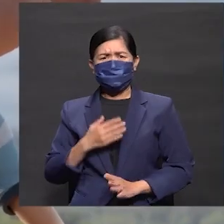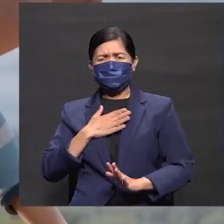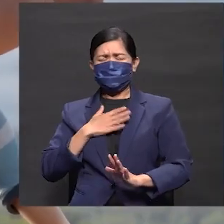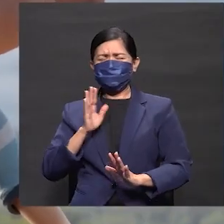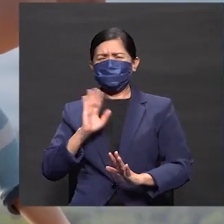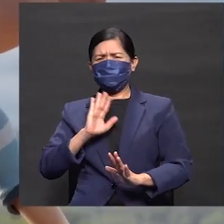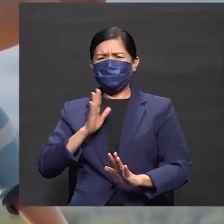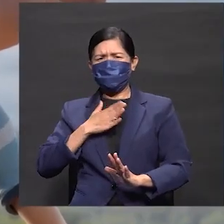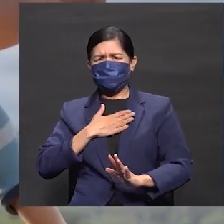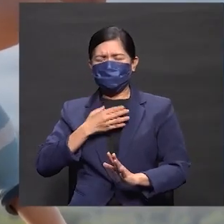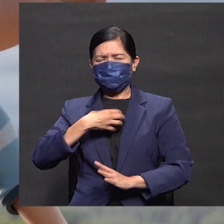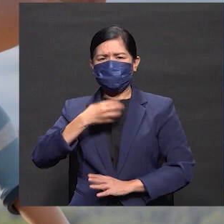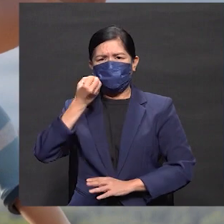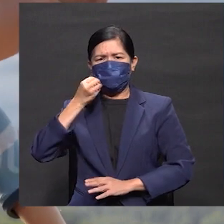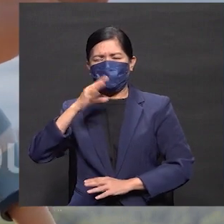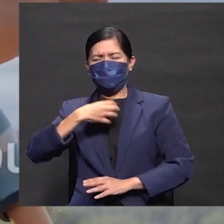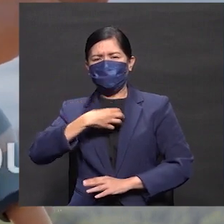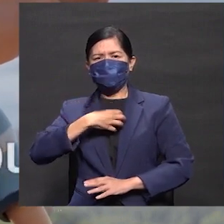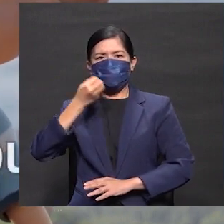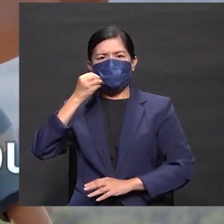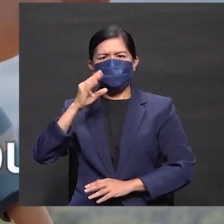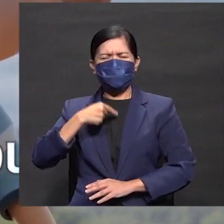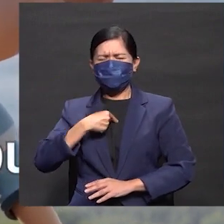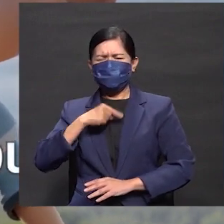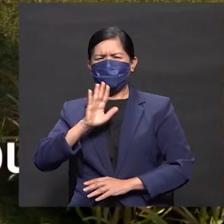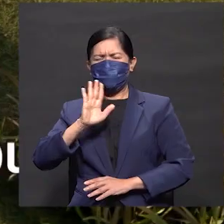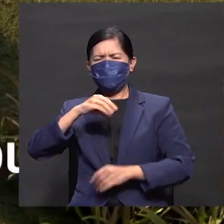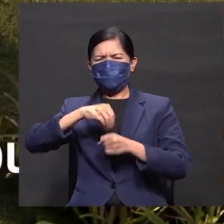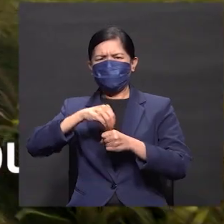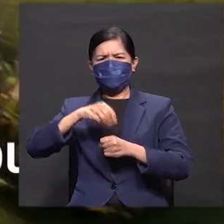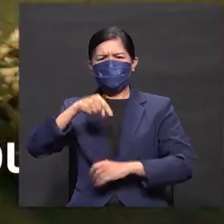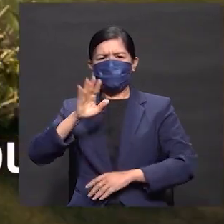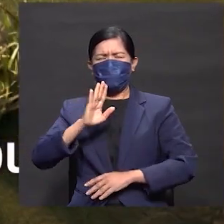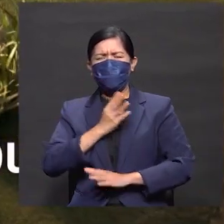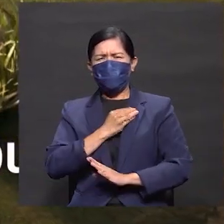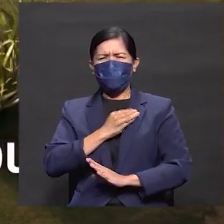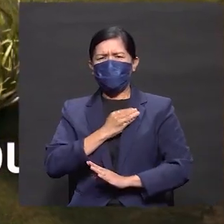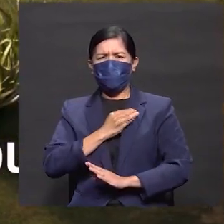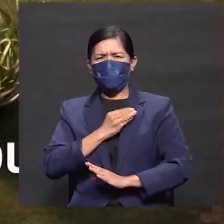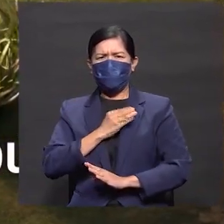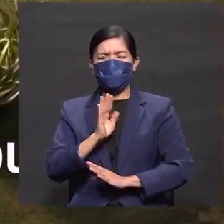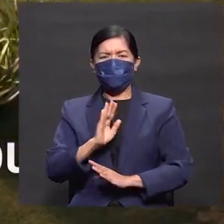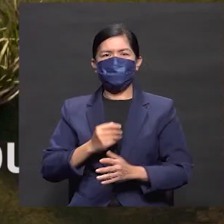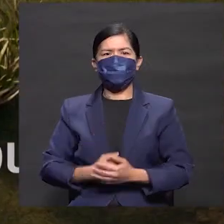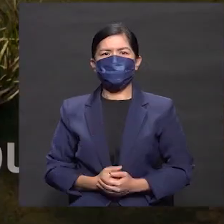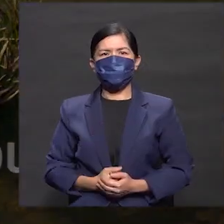ไม่ฉันอยากกลับโลกอนาคตแล้วฉันไม่อยากอยู่ที่นี่แล้วฉันกลัว